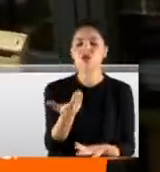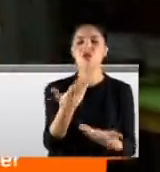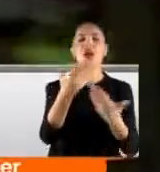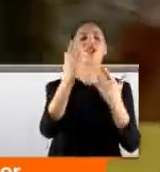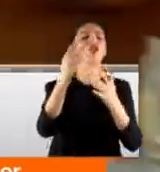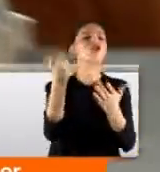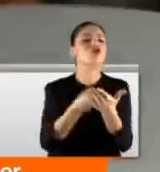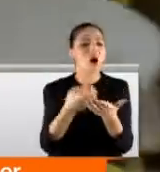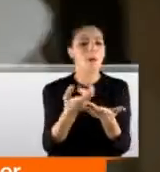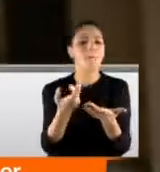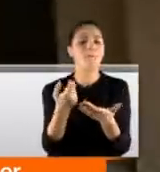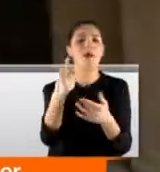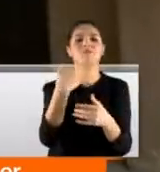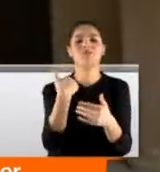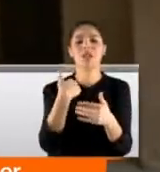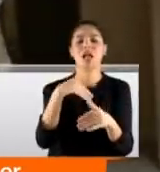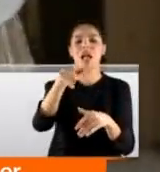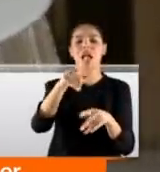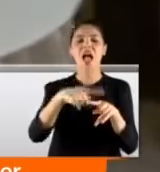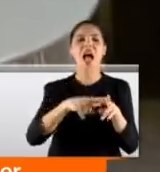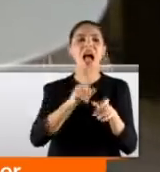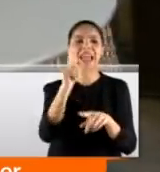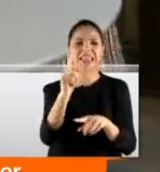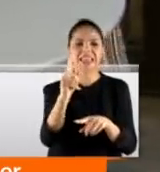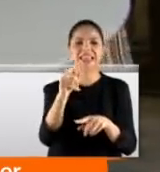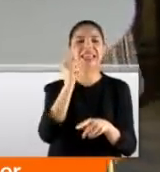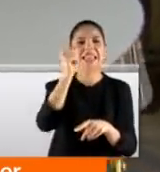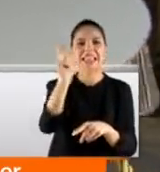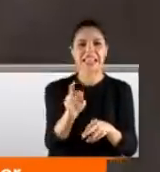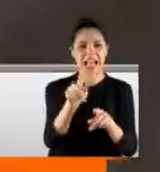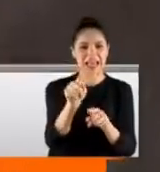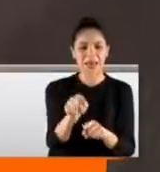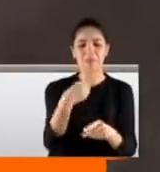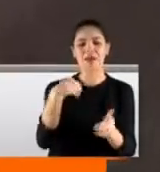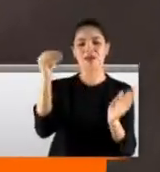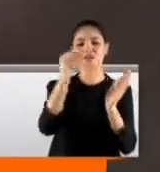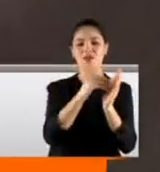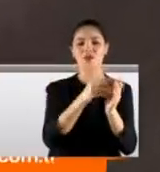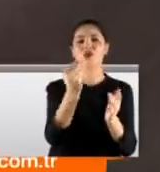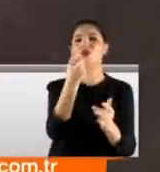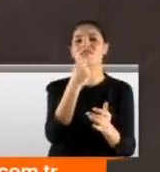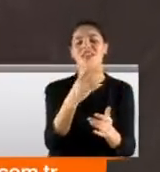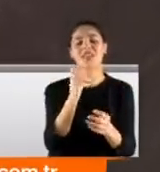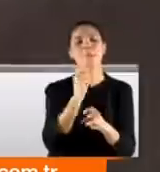ama biz ne yaptık? Araya böyle insan boyunda ayılar yaptırdık. Ve çok tatlılar